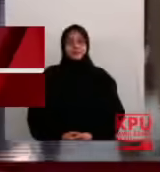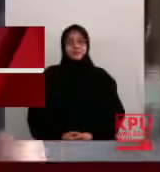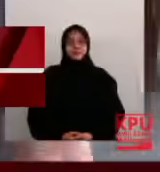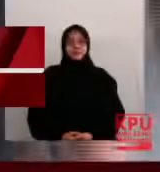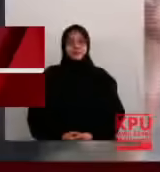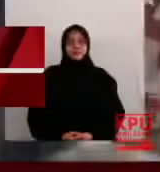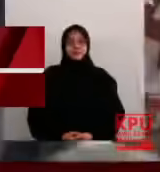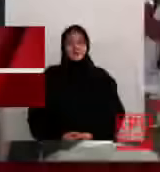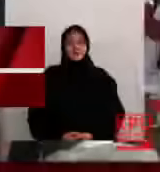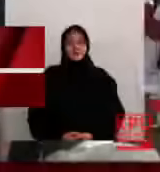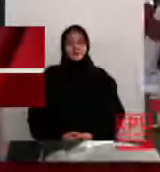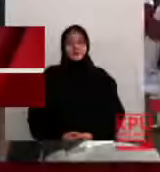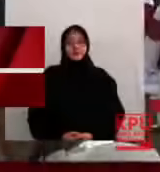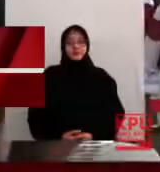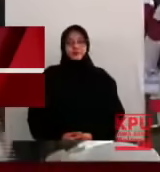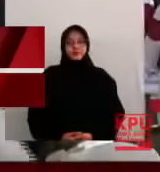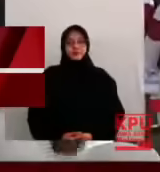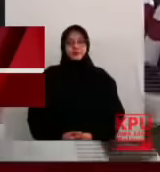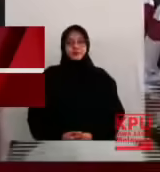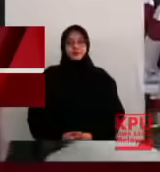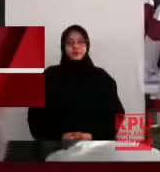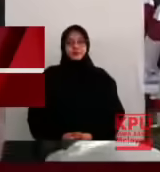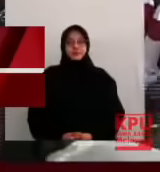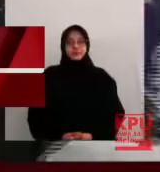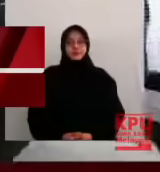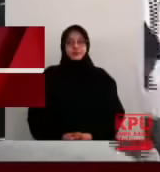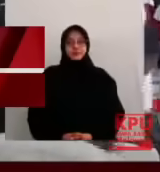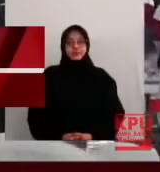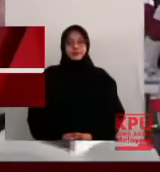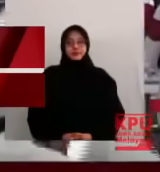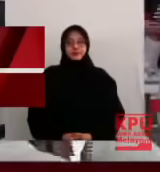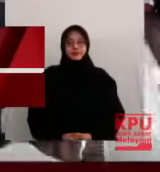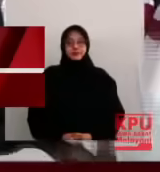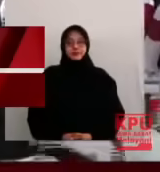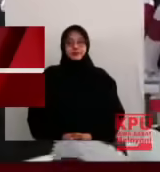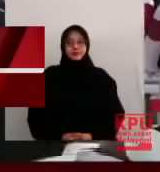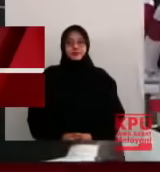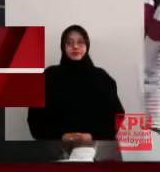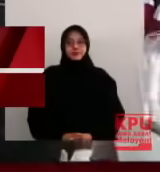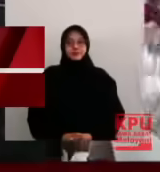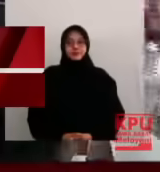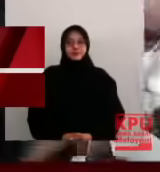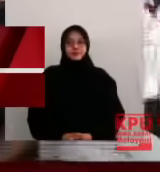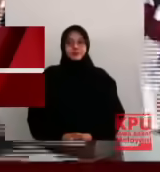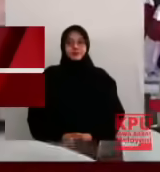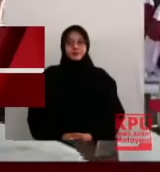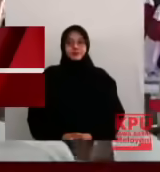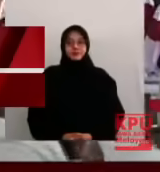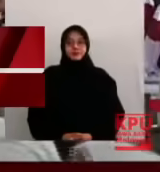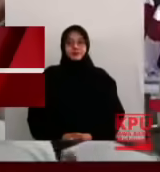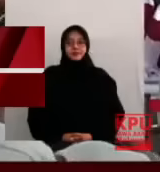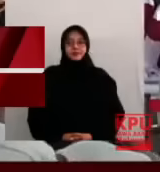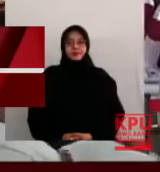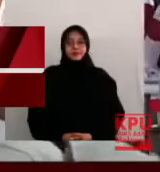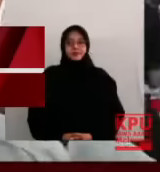di provinsi Jawa Barat Selain itu dari pihak KPU memang pemirsa selain e pasangan